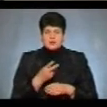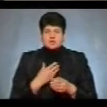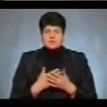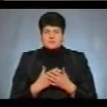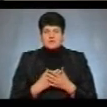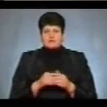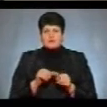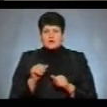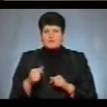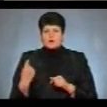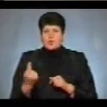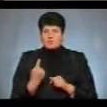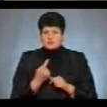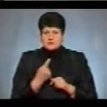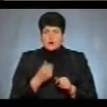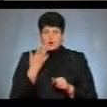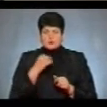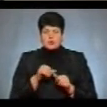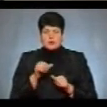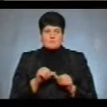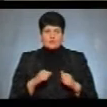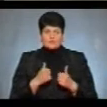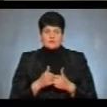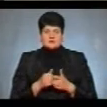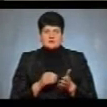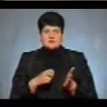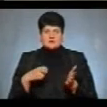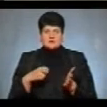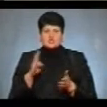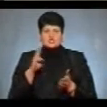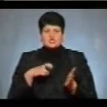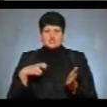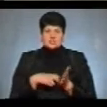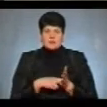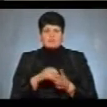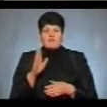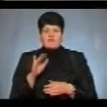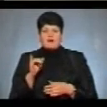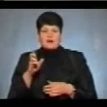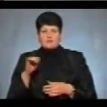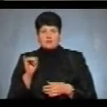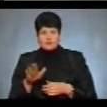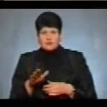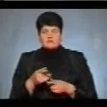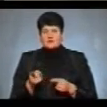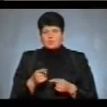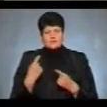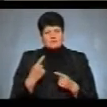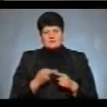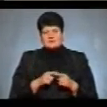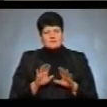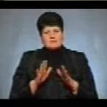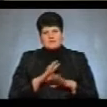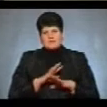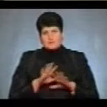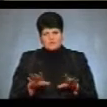деяких областях, коли деякі комісії користувалися штампом «вибув» і тим самим фактично псували виборчі бюлетені. На жаль, в Тернопільській області таких випадків